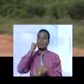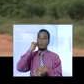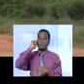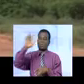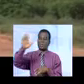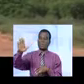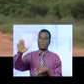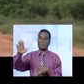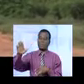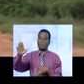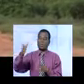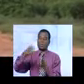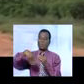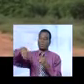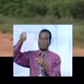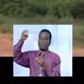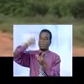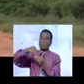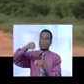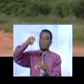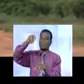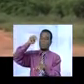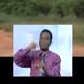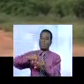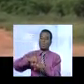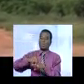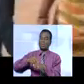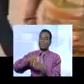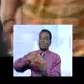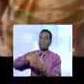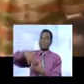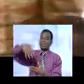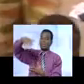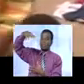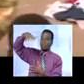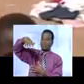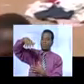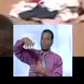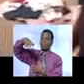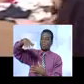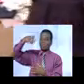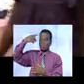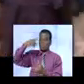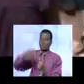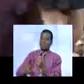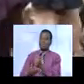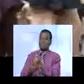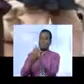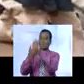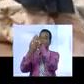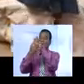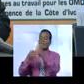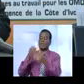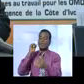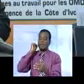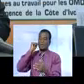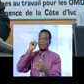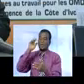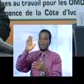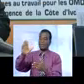femme. L'augmentation du montant alloué au fonds d'appui aux femmes de Côte d'Ivoire,